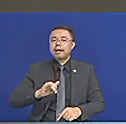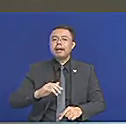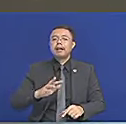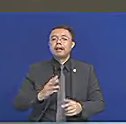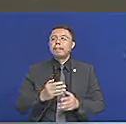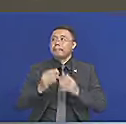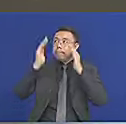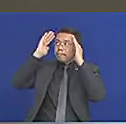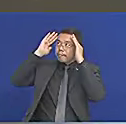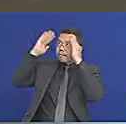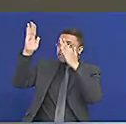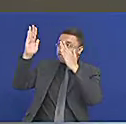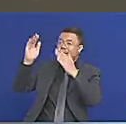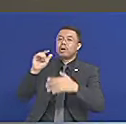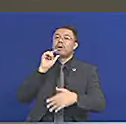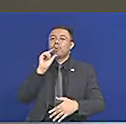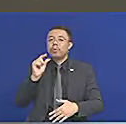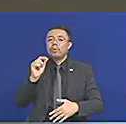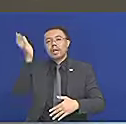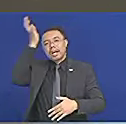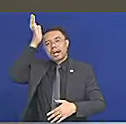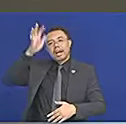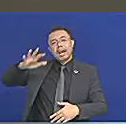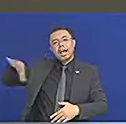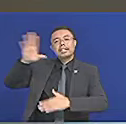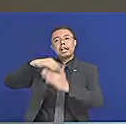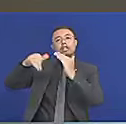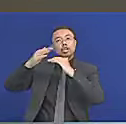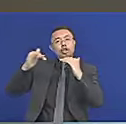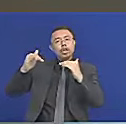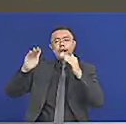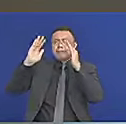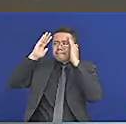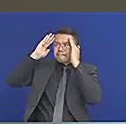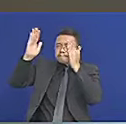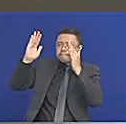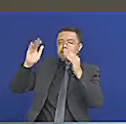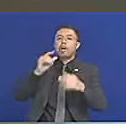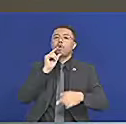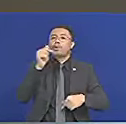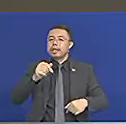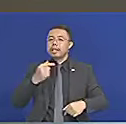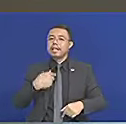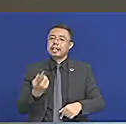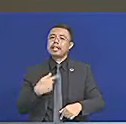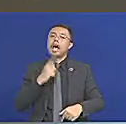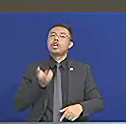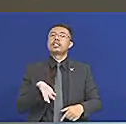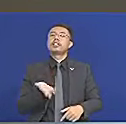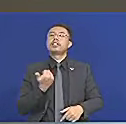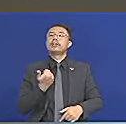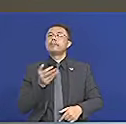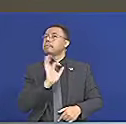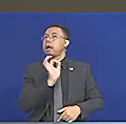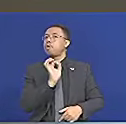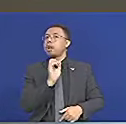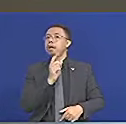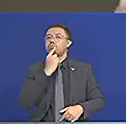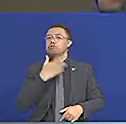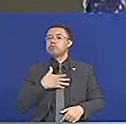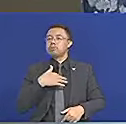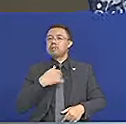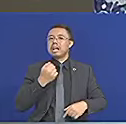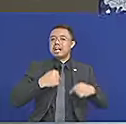memancangkan perhatian kita untuk kerajaan surga saja. Dan untuk itu ya kita harus hidup tidak bercacat, tidak